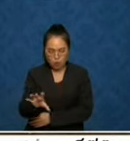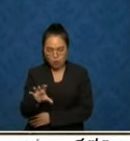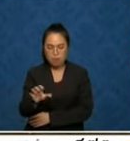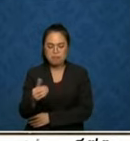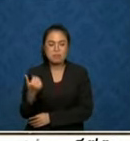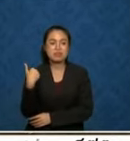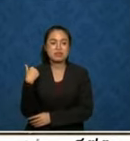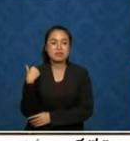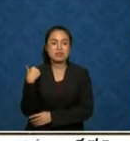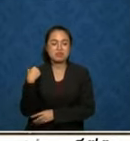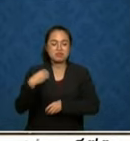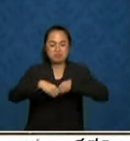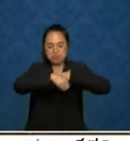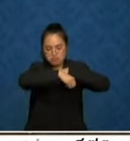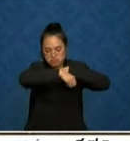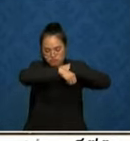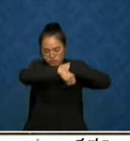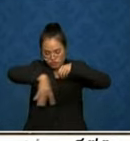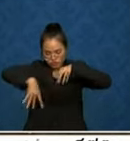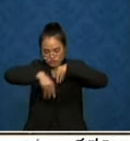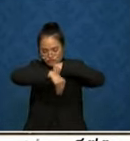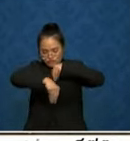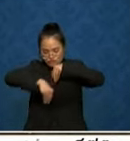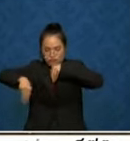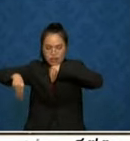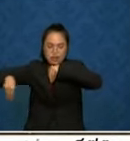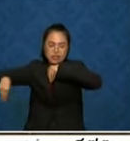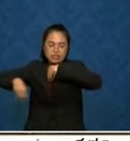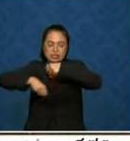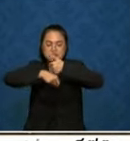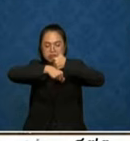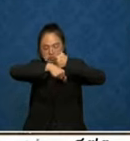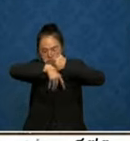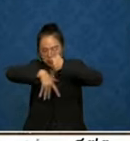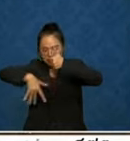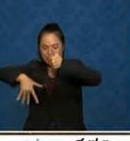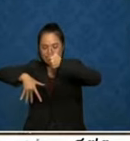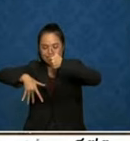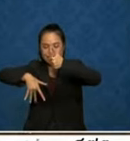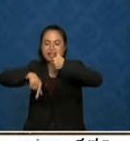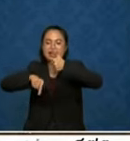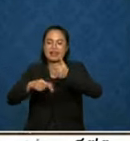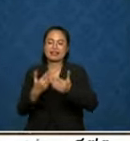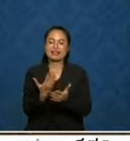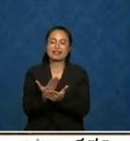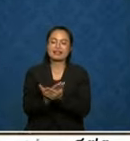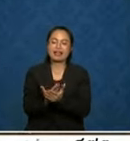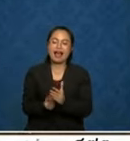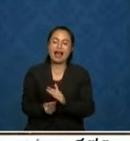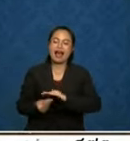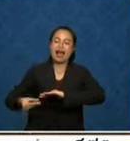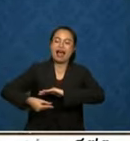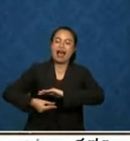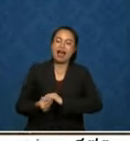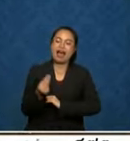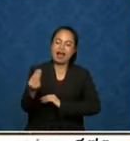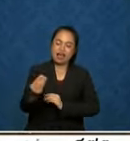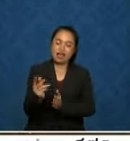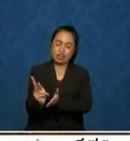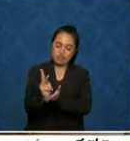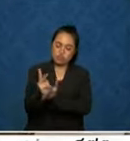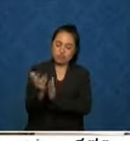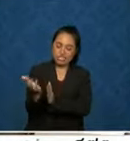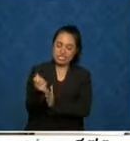ไลน์มีดาวไลน์ซึ่งมีการส่งต่อผลประโยชน์โดยการให้กู้เงินยืมกัน